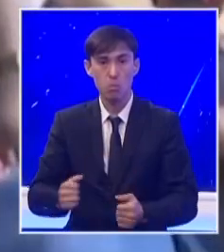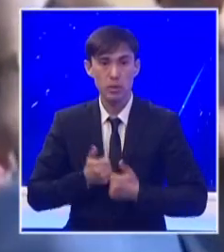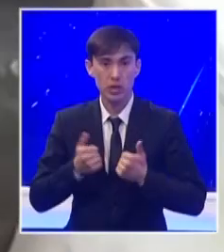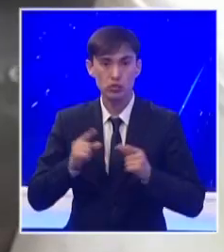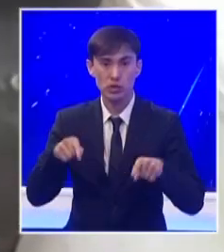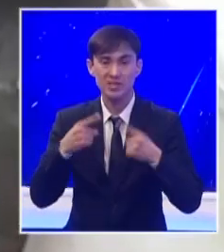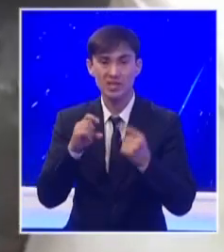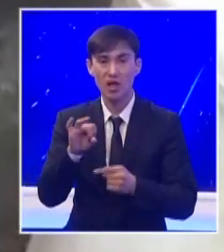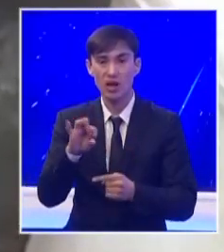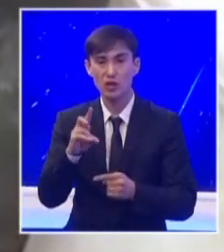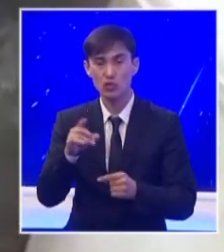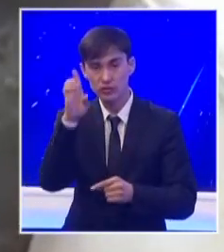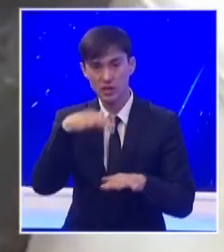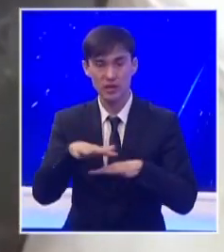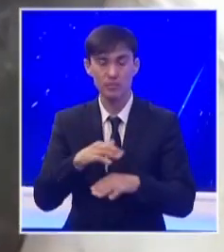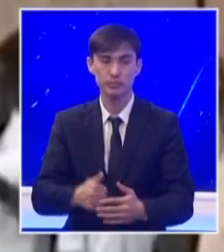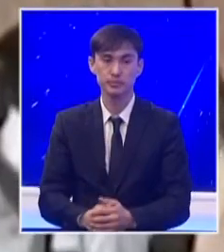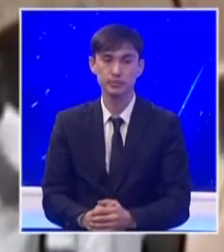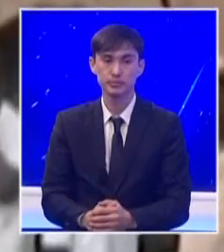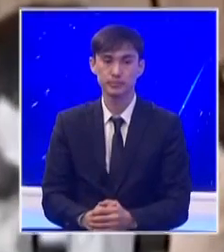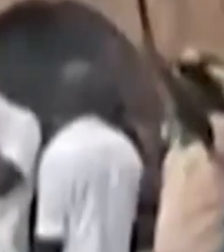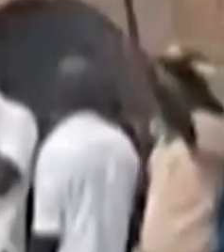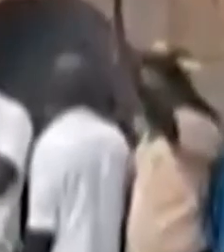которые пытаются создать анархию в стране.